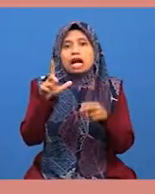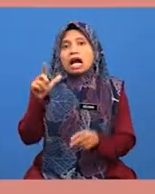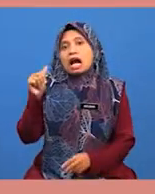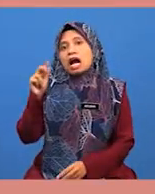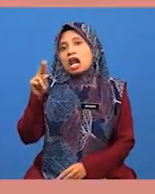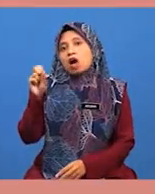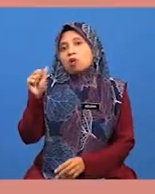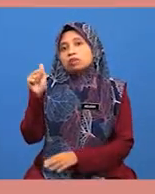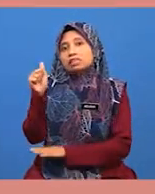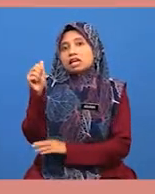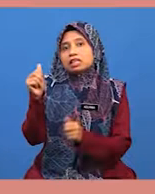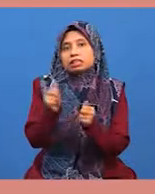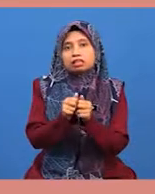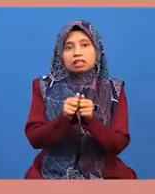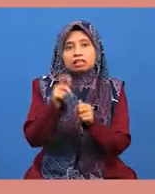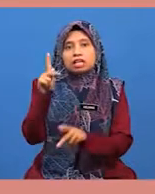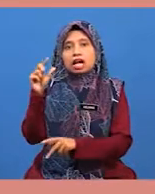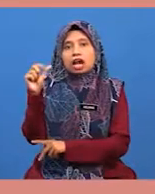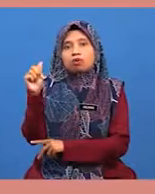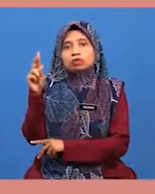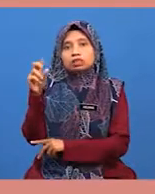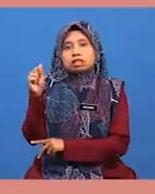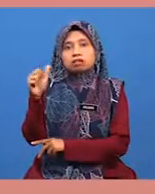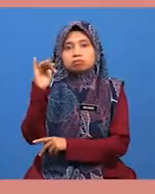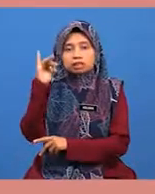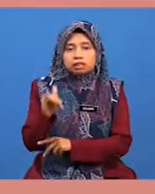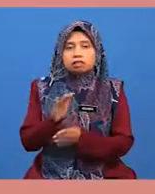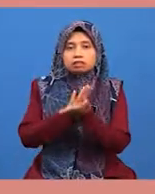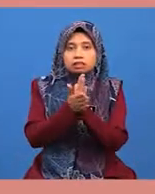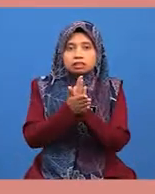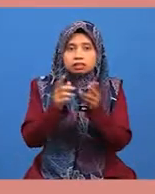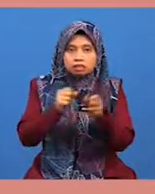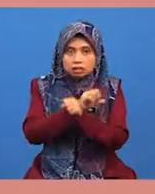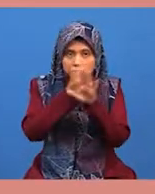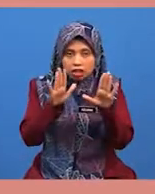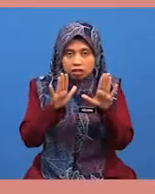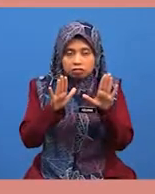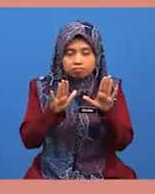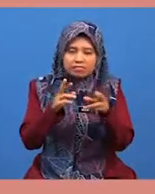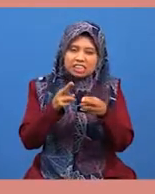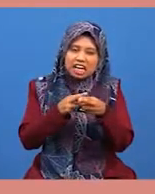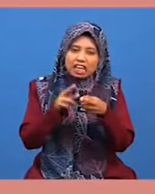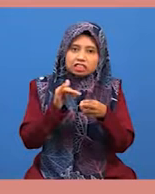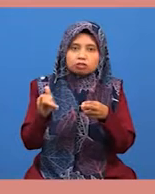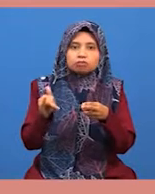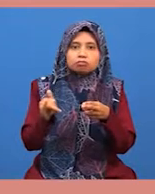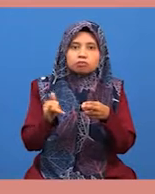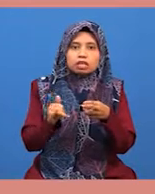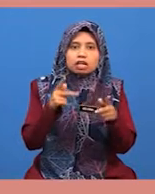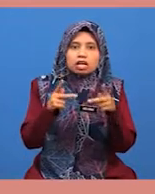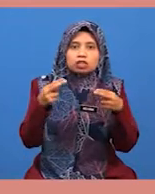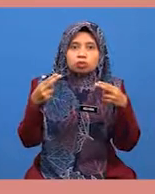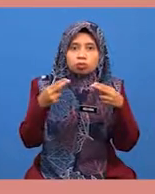utama dan klausa yang menjadi keterangan. Secara ringkasnya, murid-murid, kata hubung